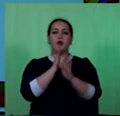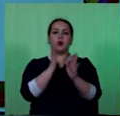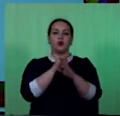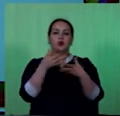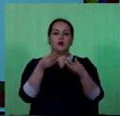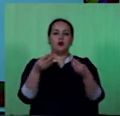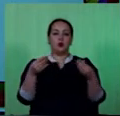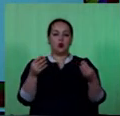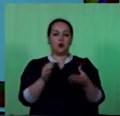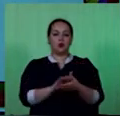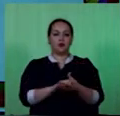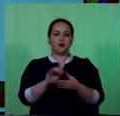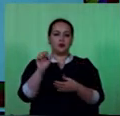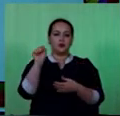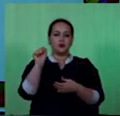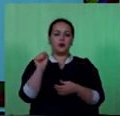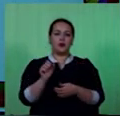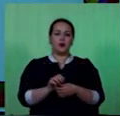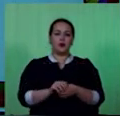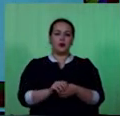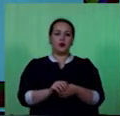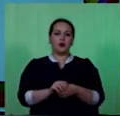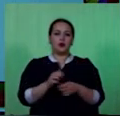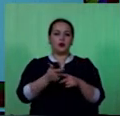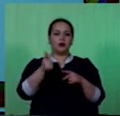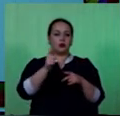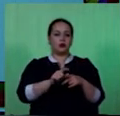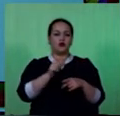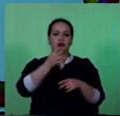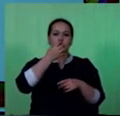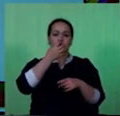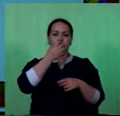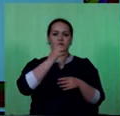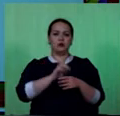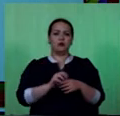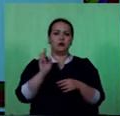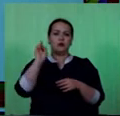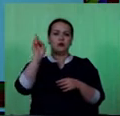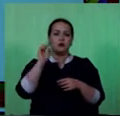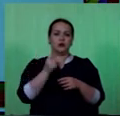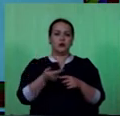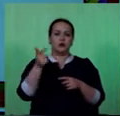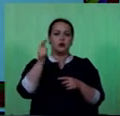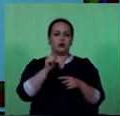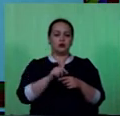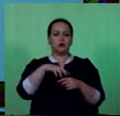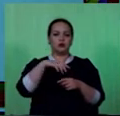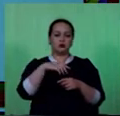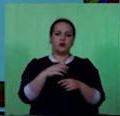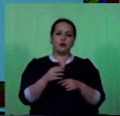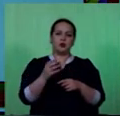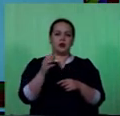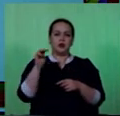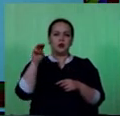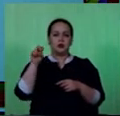а становится очень жарко b становится теплее часто